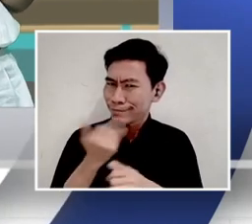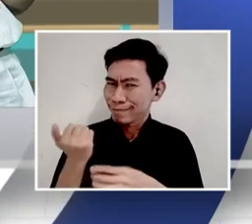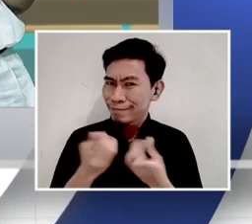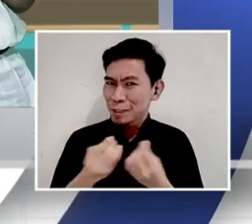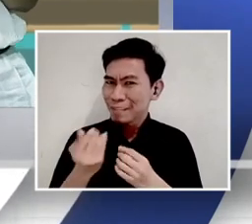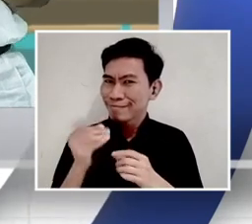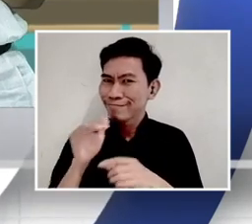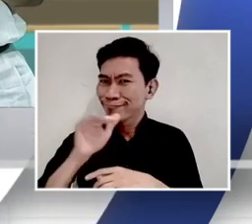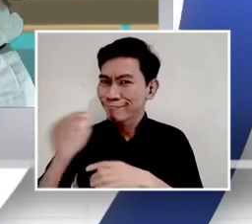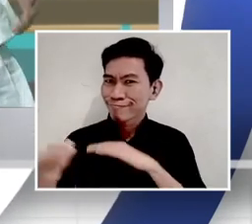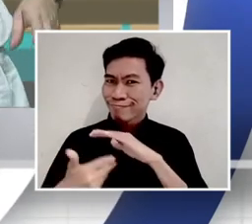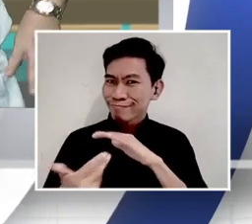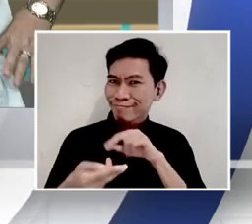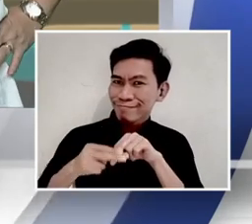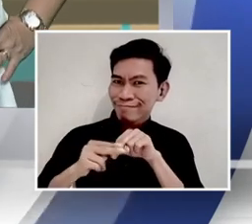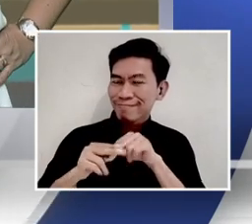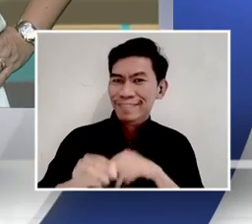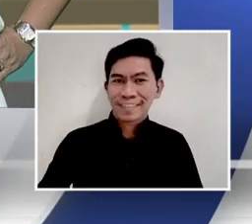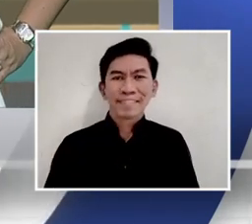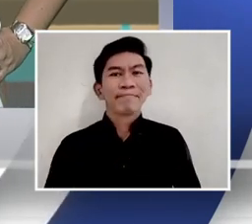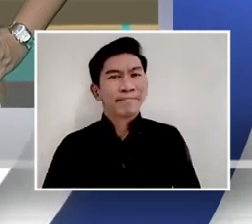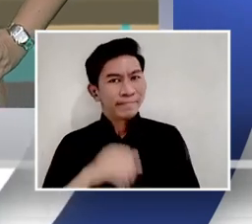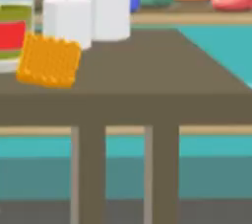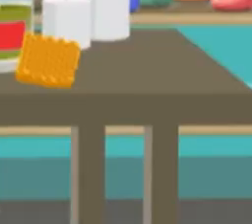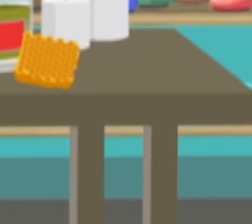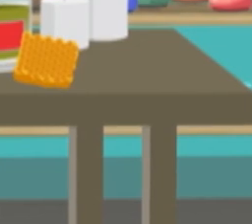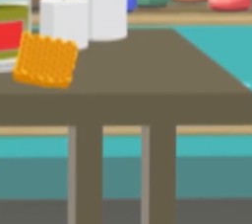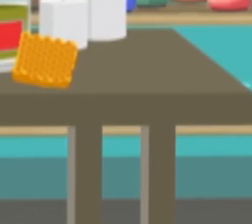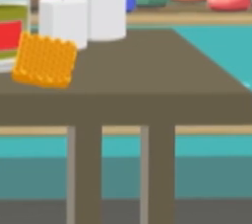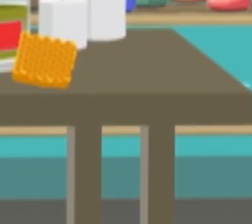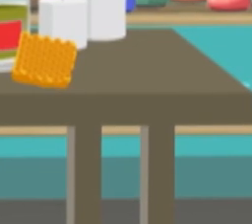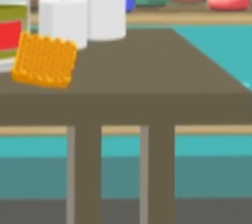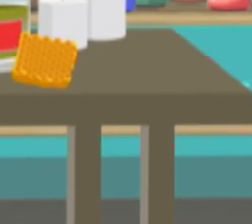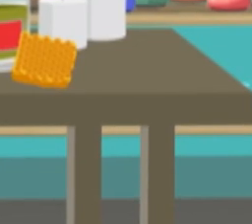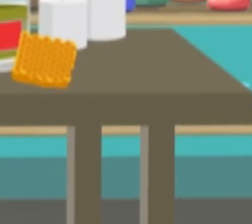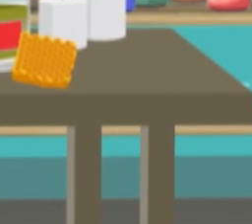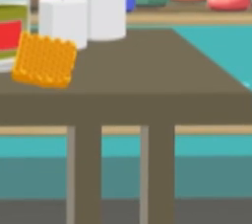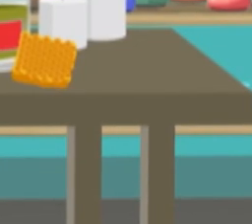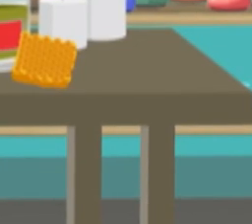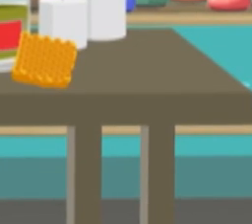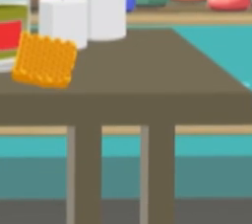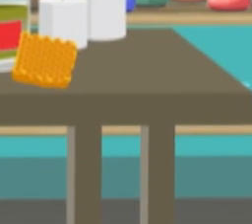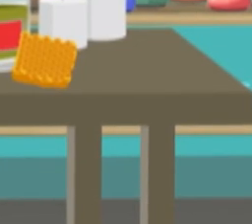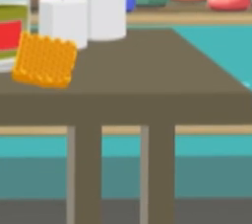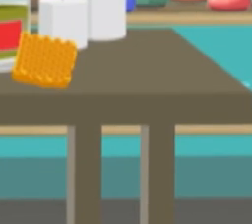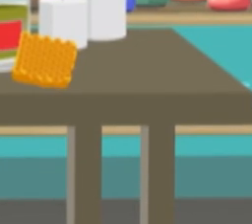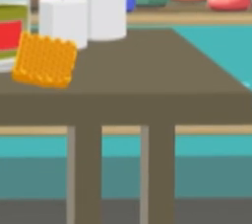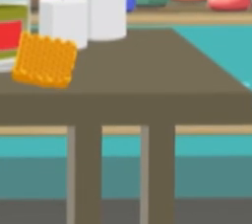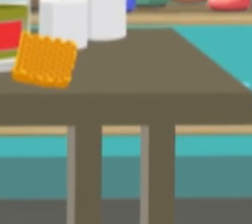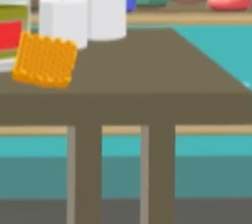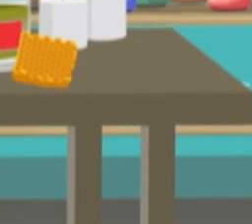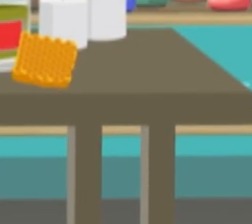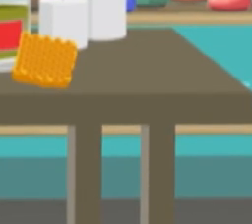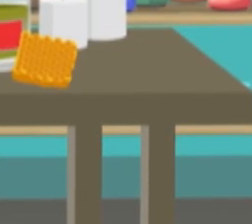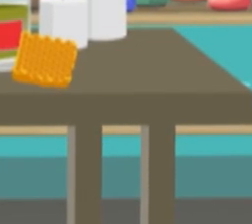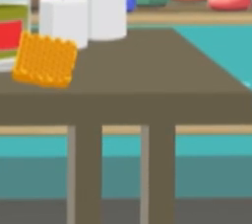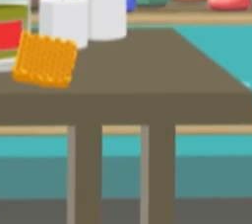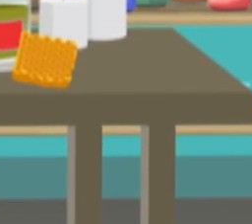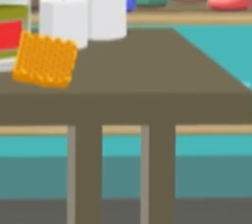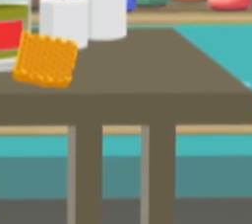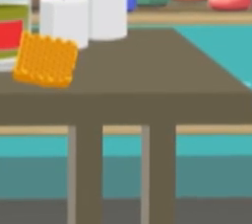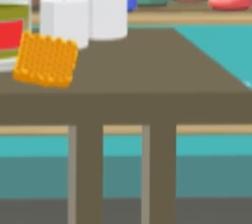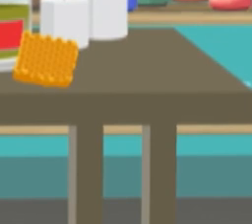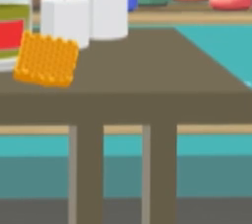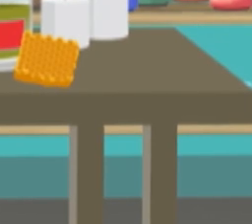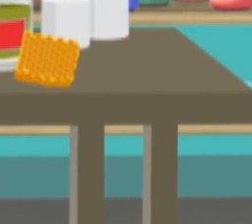Ay, Ate B! Pwedeng gumawa ng scented candles, usiyan ngayon, at iba pang mga nauusong kandila, ha?